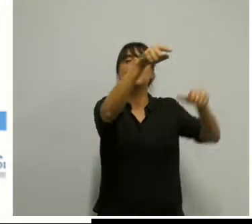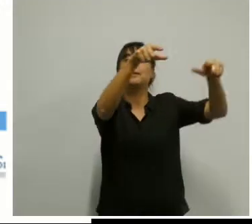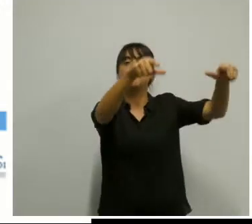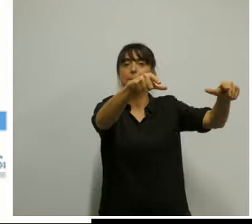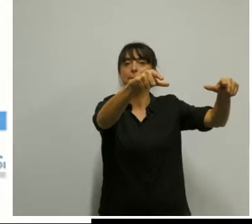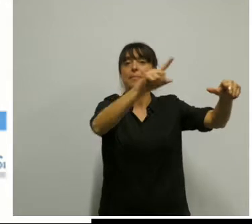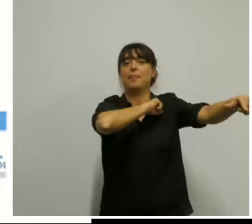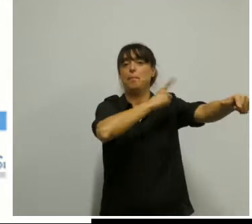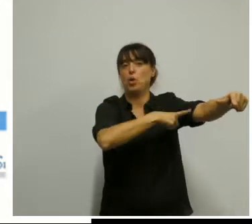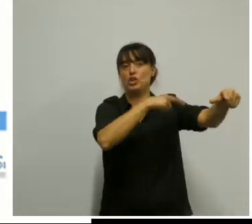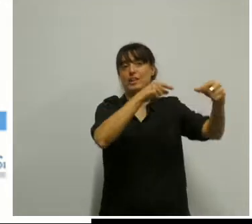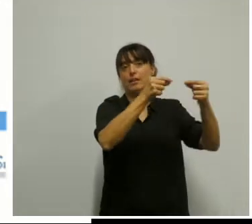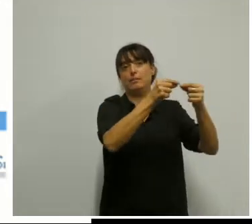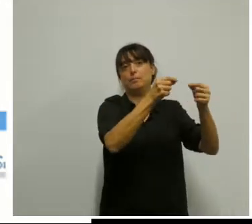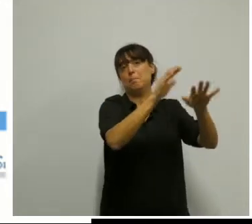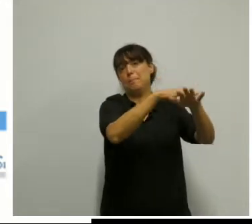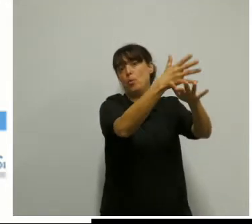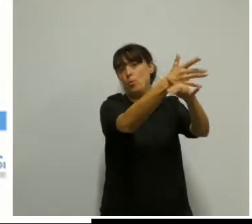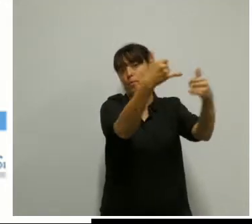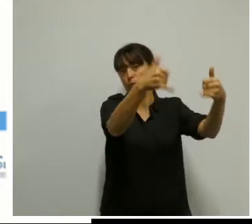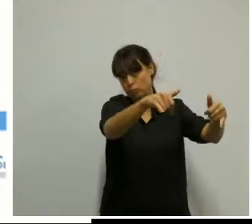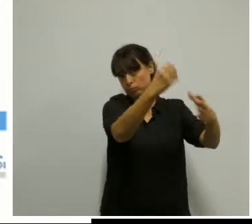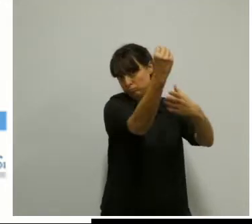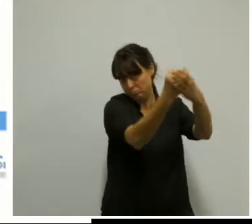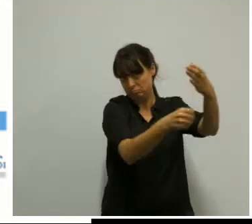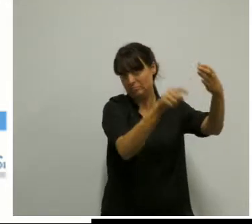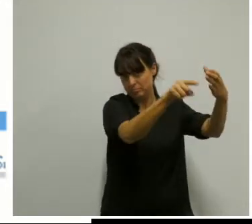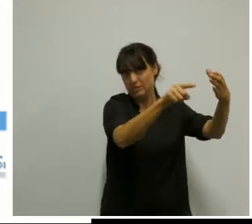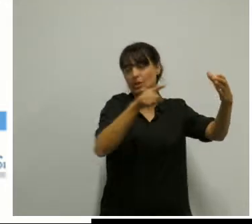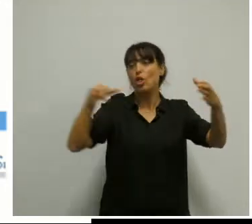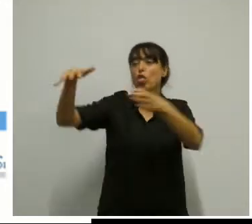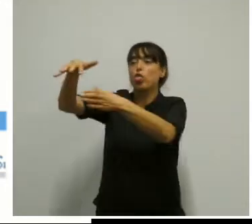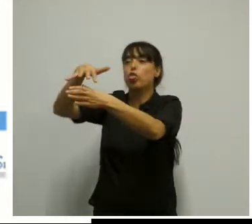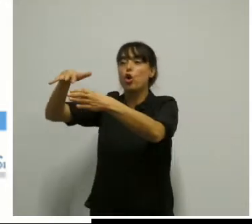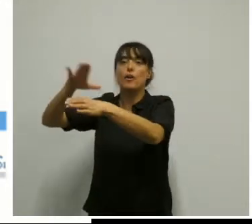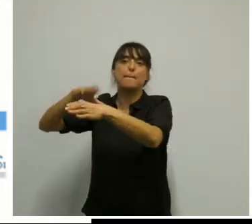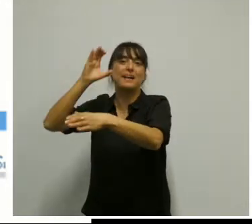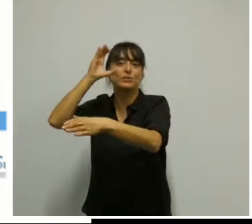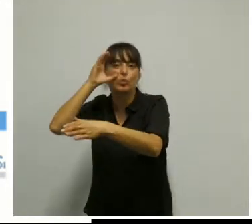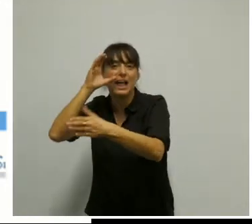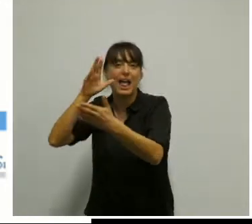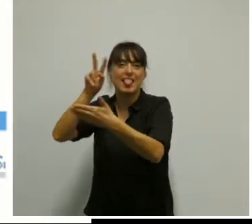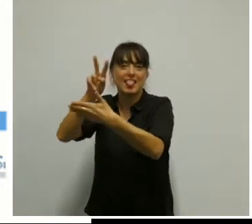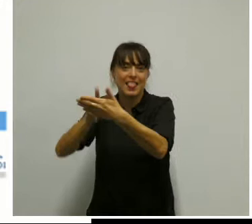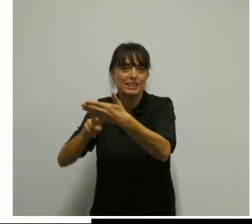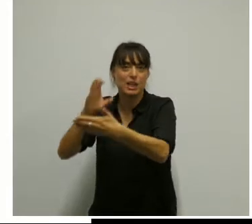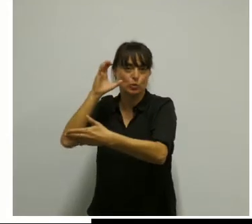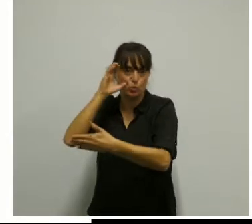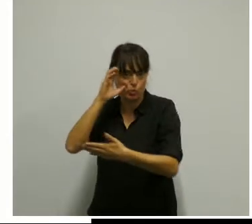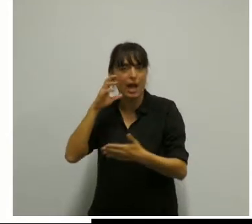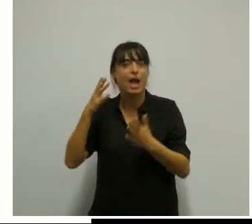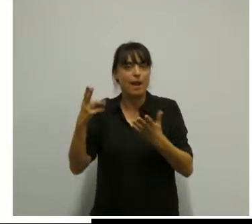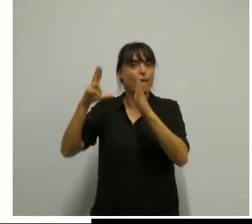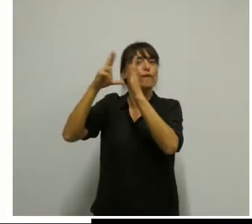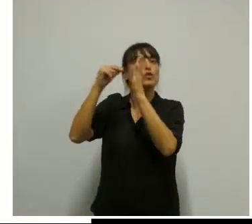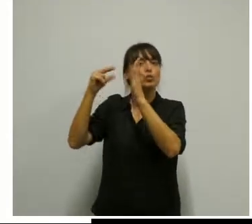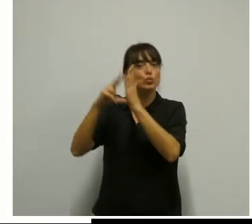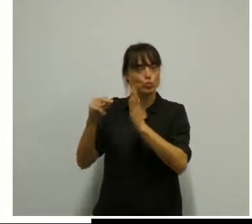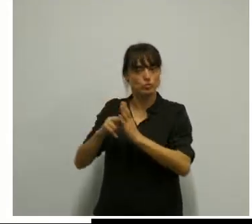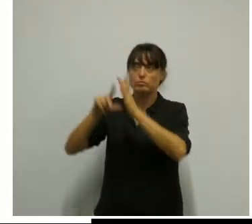també una zona on hi ha zones d'àgora per escoltar, per llegir, per jugar. Ara on aniré ensenyant les fotos una miqueta